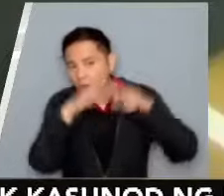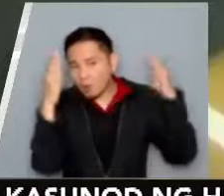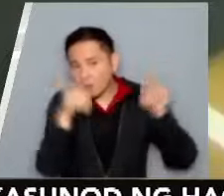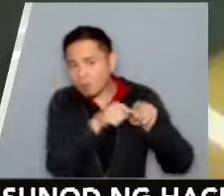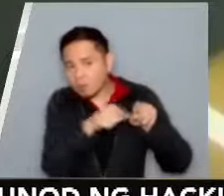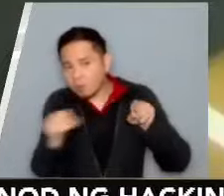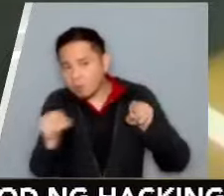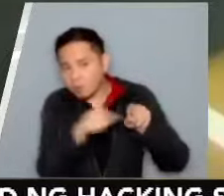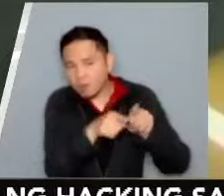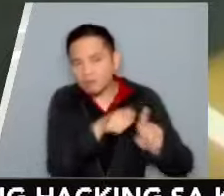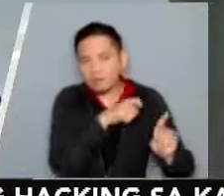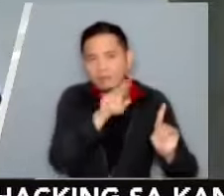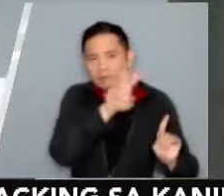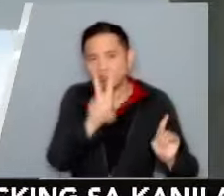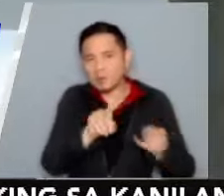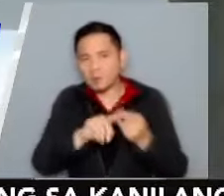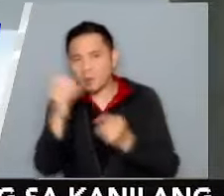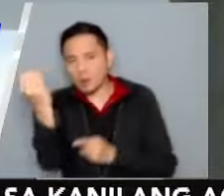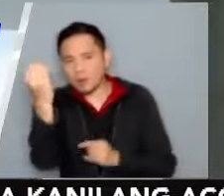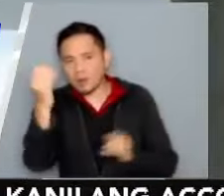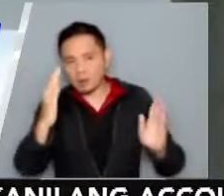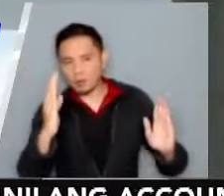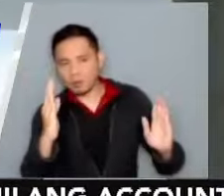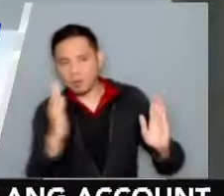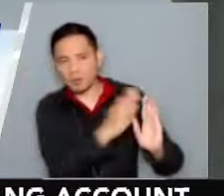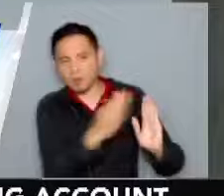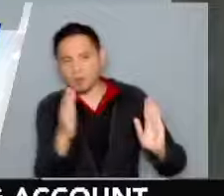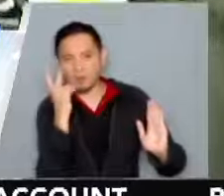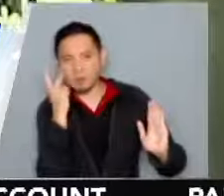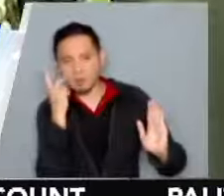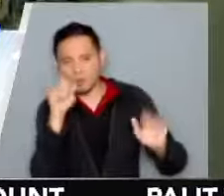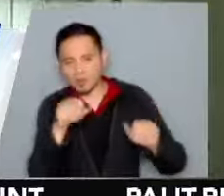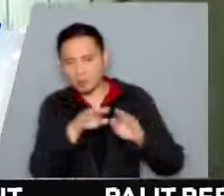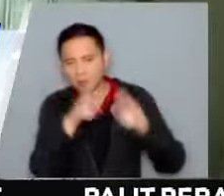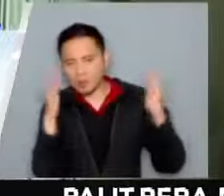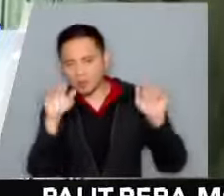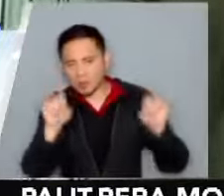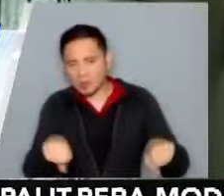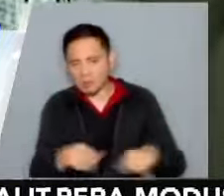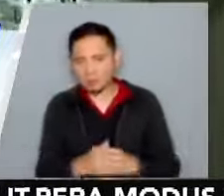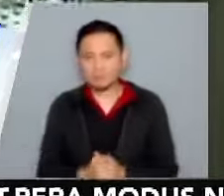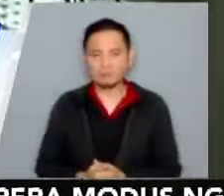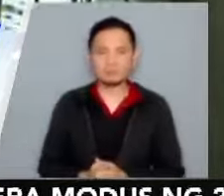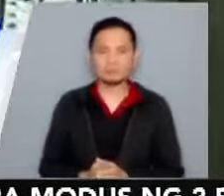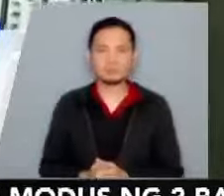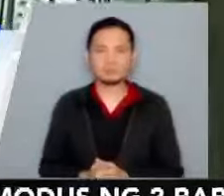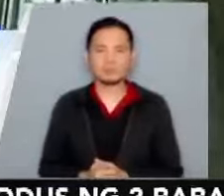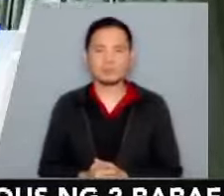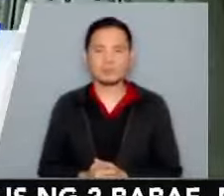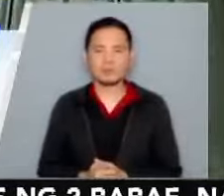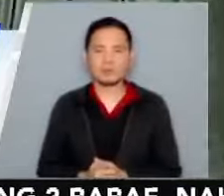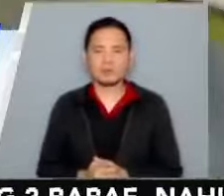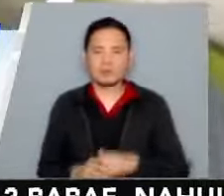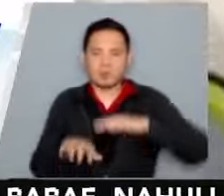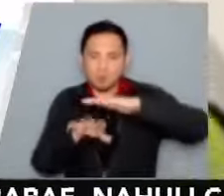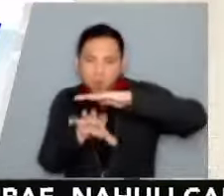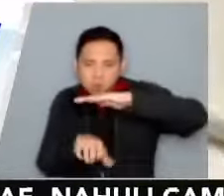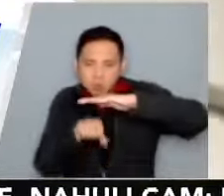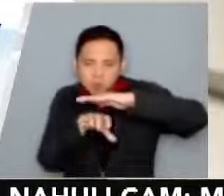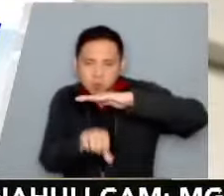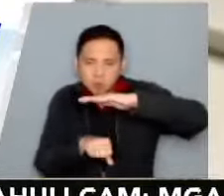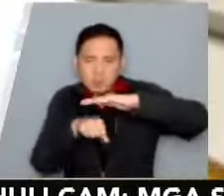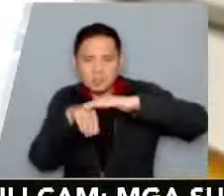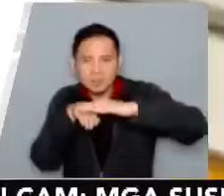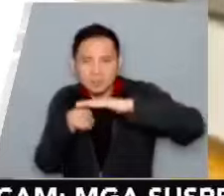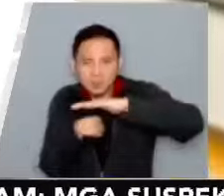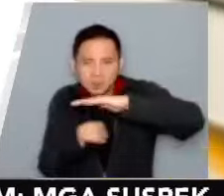Valenzuela hanggang Ortigas. We'll need to look at the ridership. Kahit malalim na ay may ventilasyon naman sa loob. Sir, medyo malamig